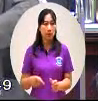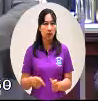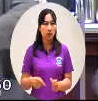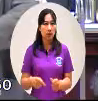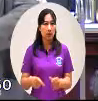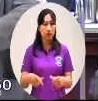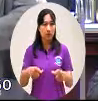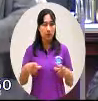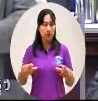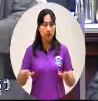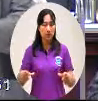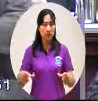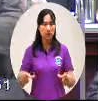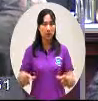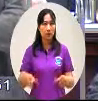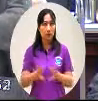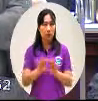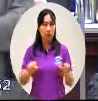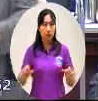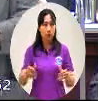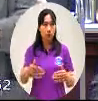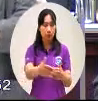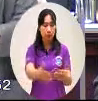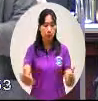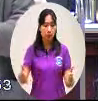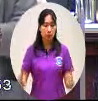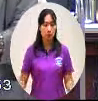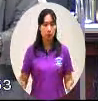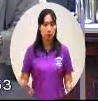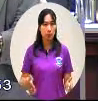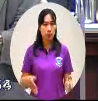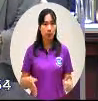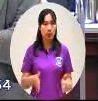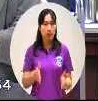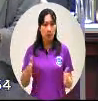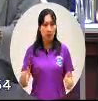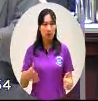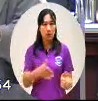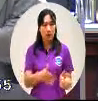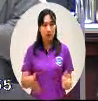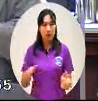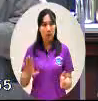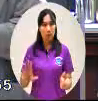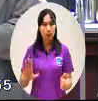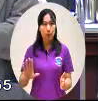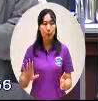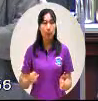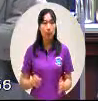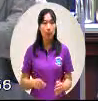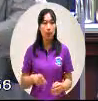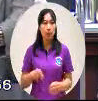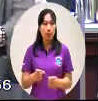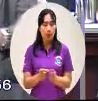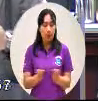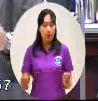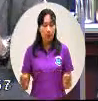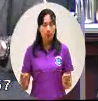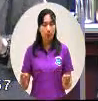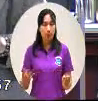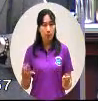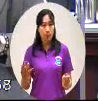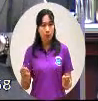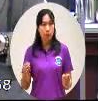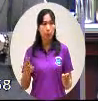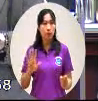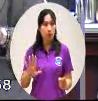个盖，那边那公你得建。 就是界限啊，界 限。白纪啊。 哎，对，白纪啊，你这个应该要